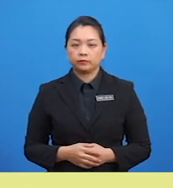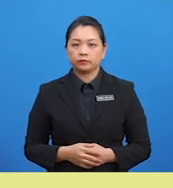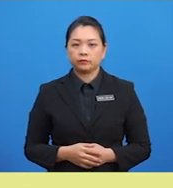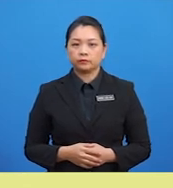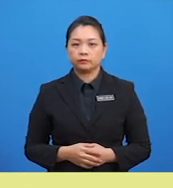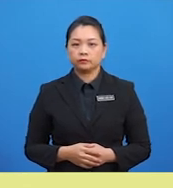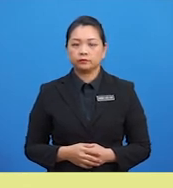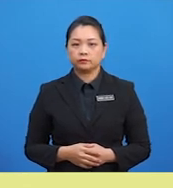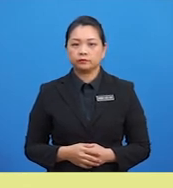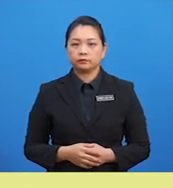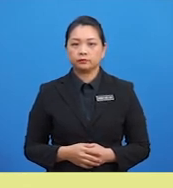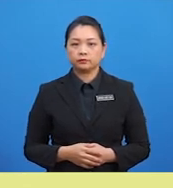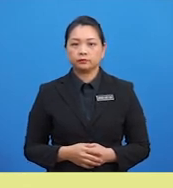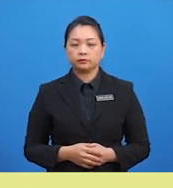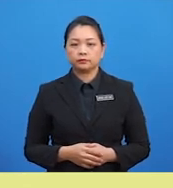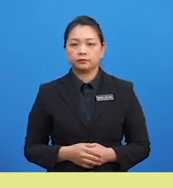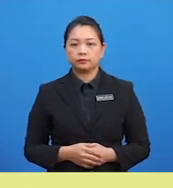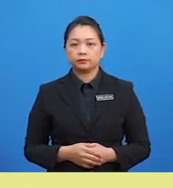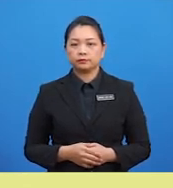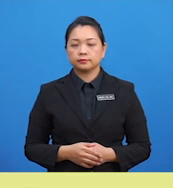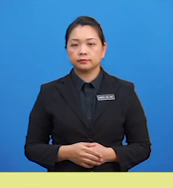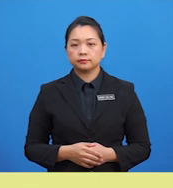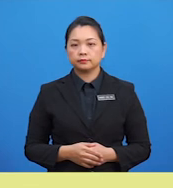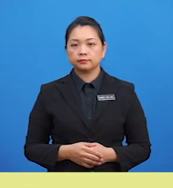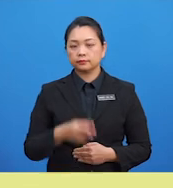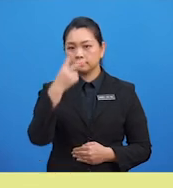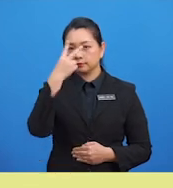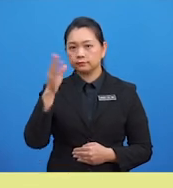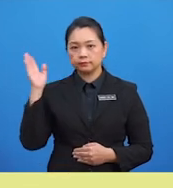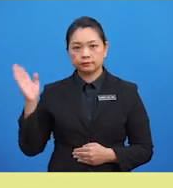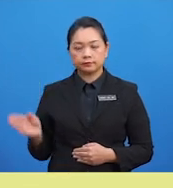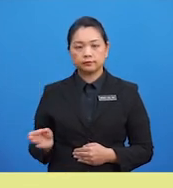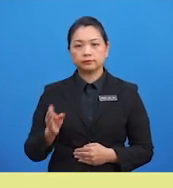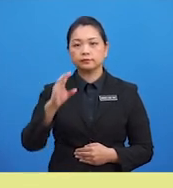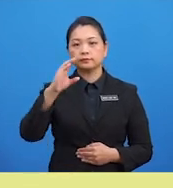melukis yang keenam, iaitu silinder.